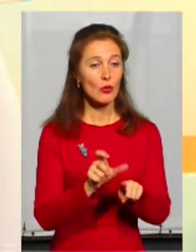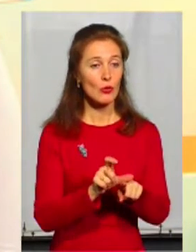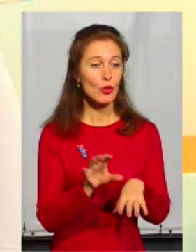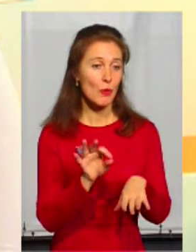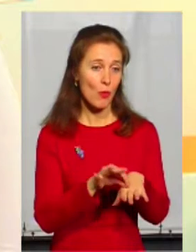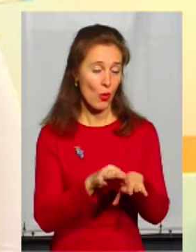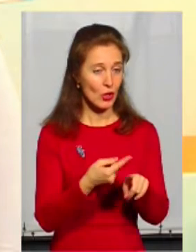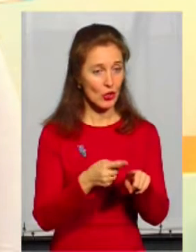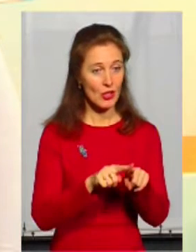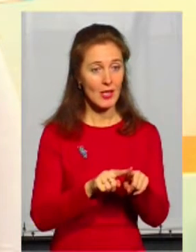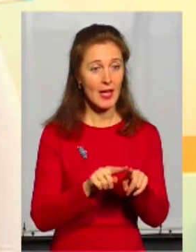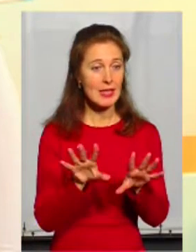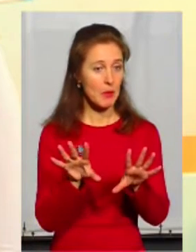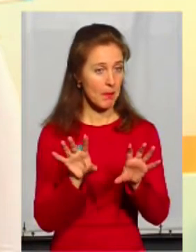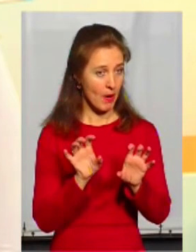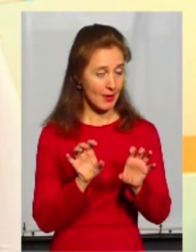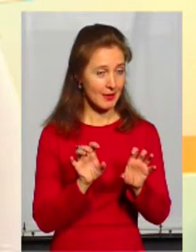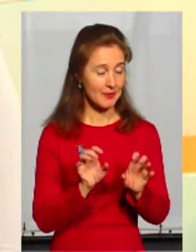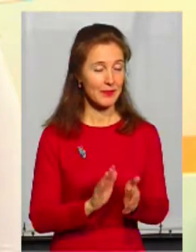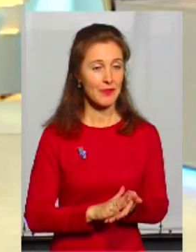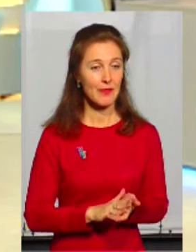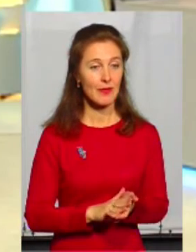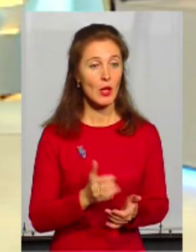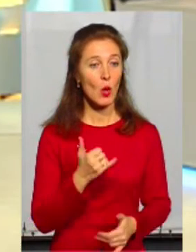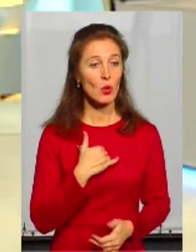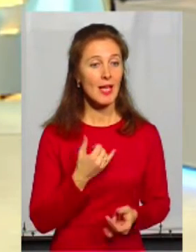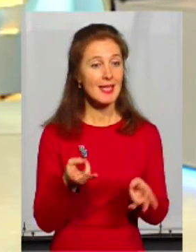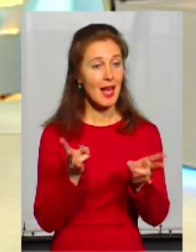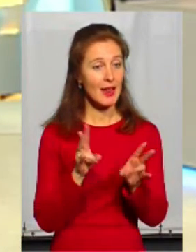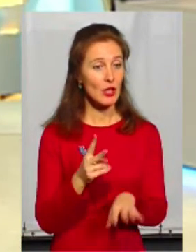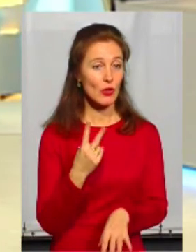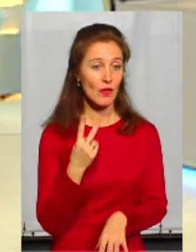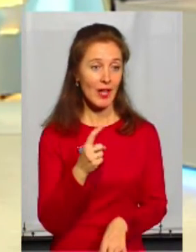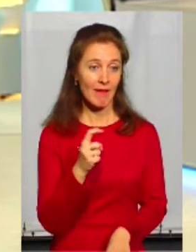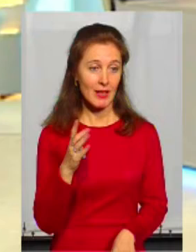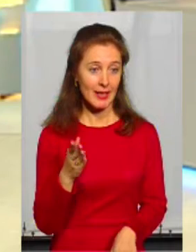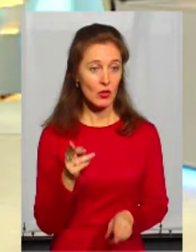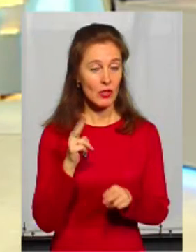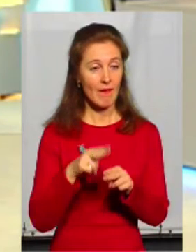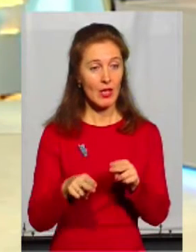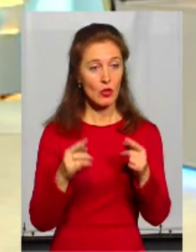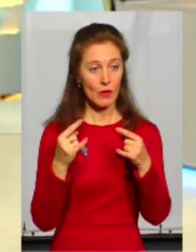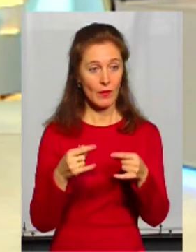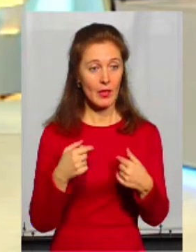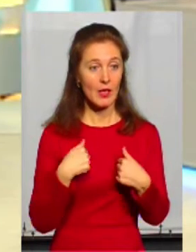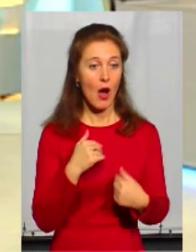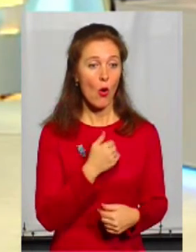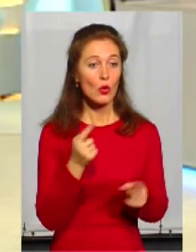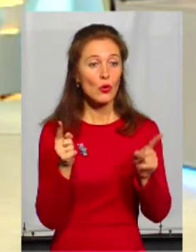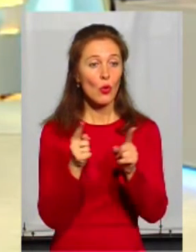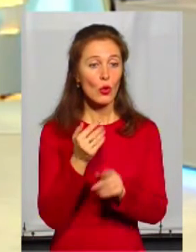боляче це сприймати, як дехто сприймає. У нас залишилось 2 хвилини до завершення ефіру. Наостанок хотів коротко